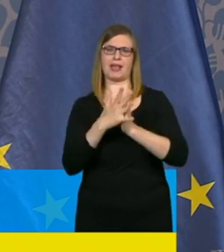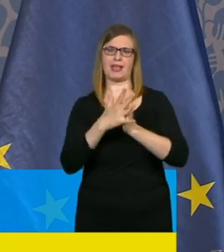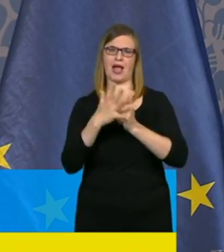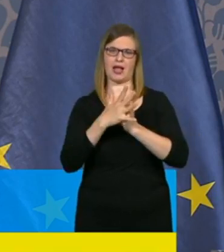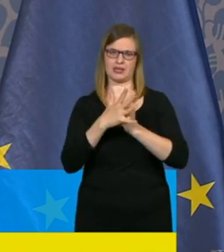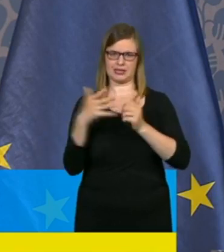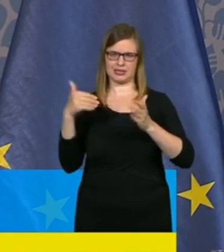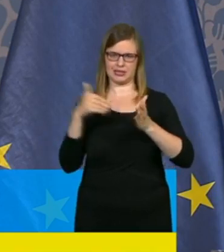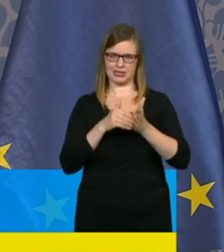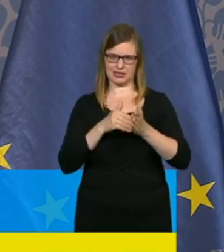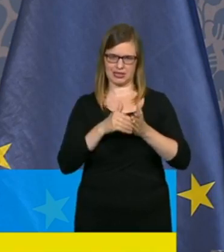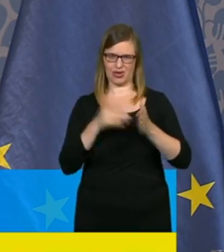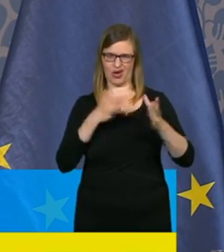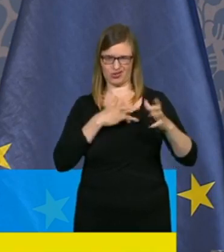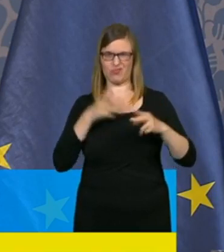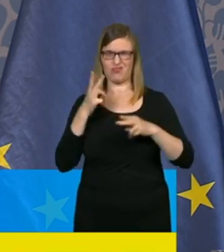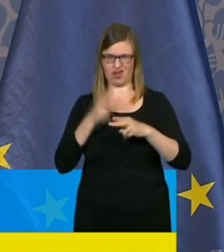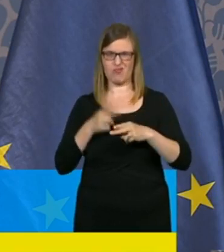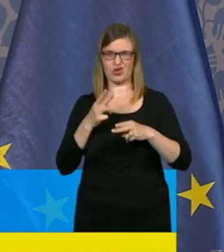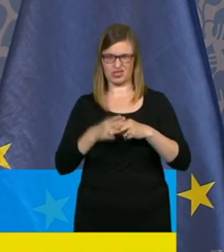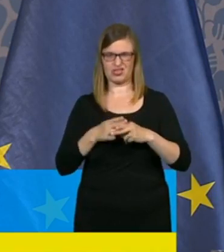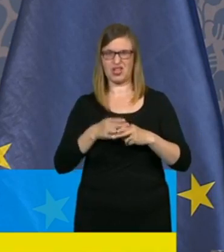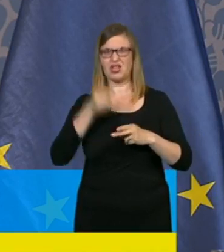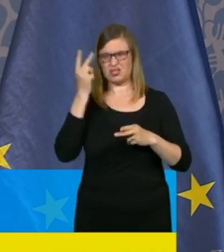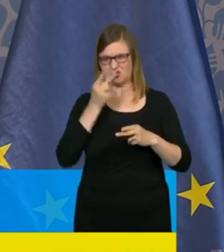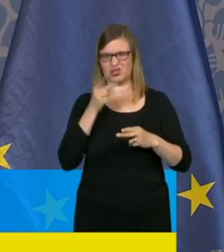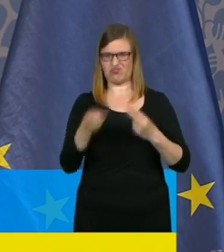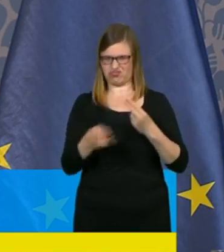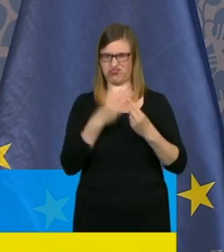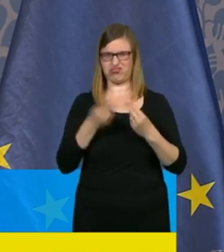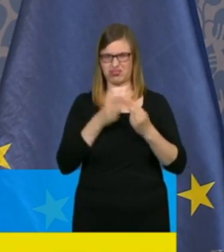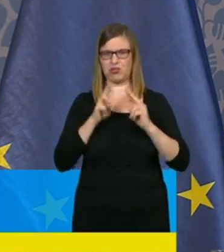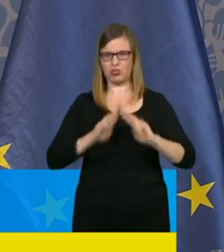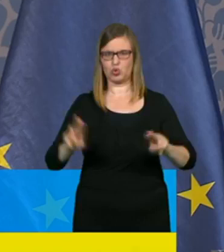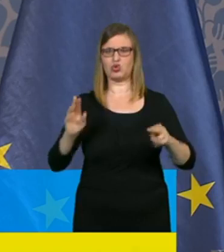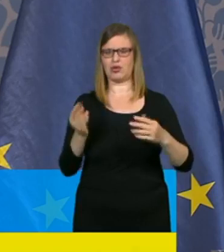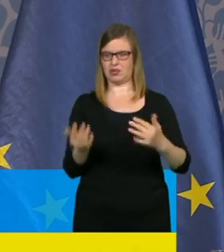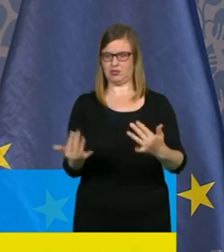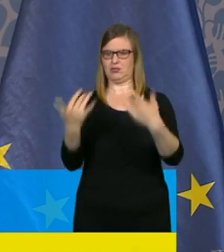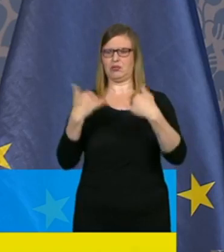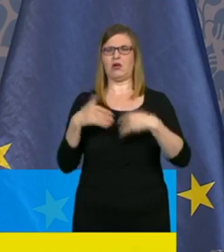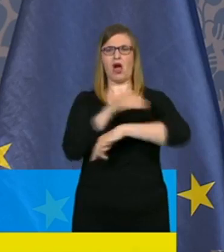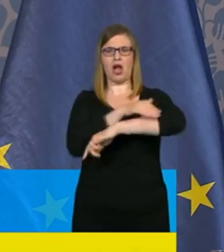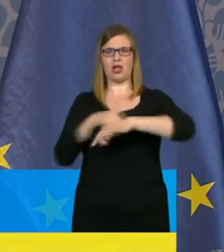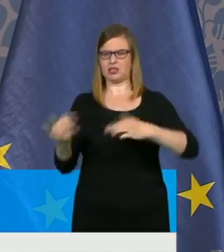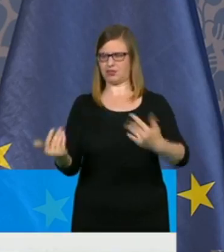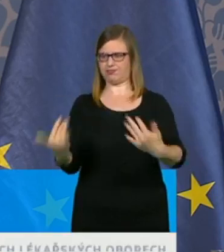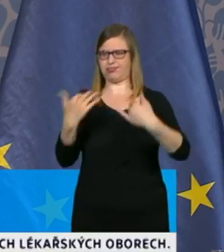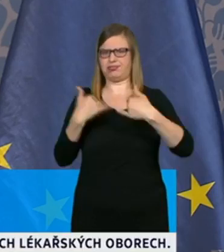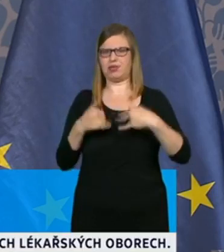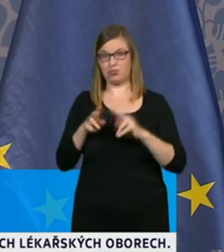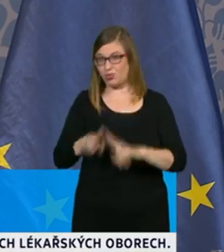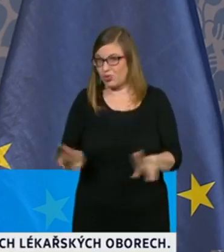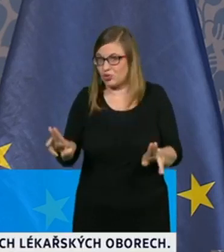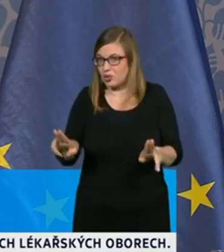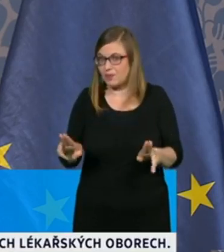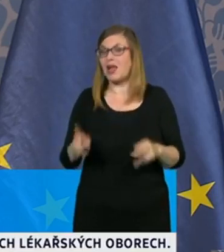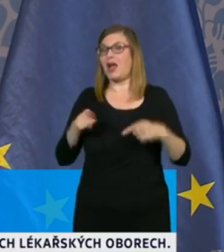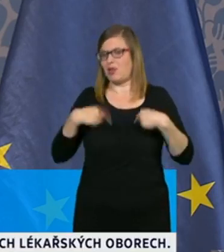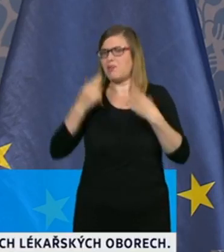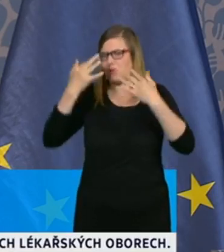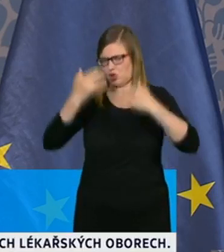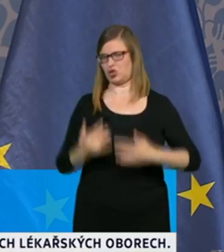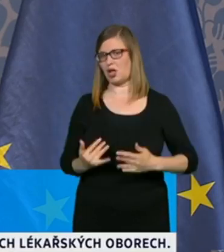Takže to monitorovat samozřejmě musíme. My počítáme s tím, že při rozvolňování těch opatření může dojít k tomu, že se